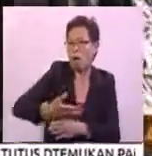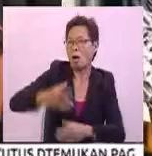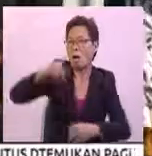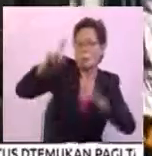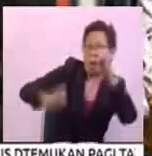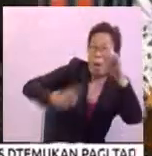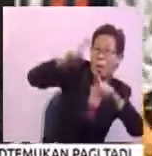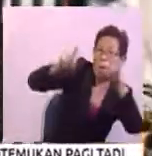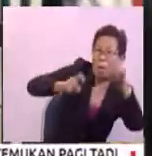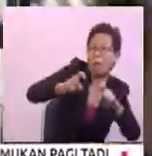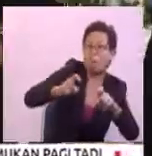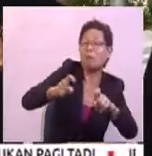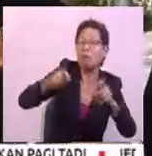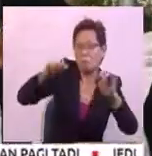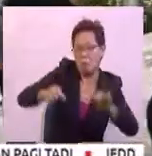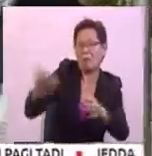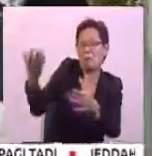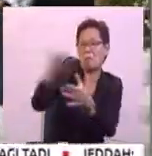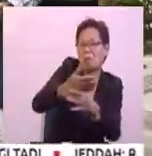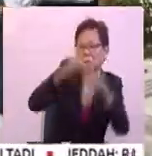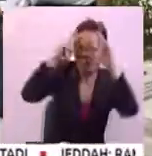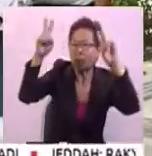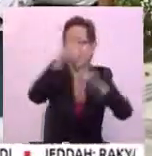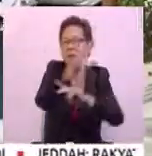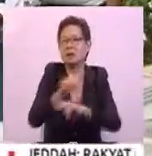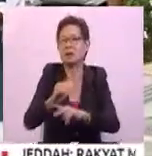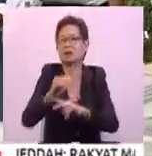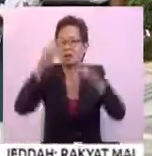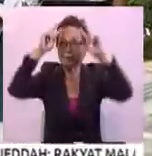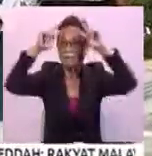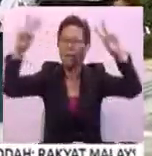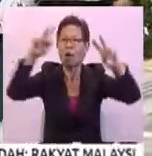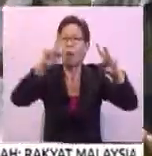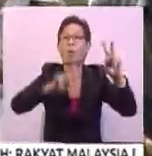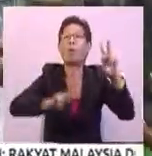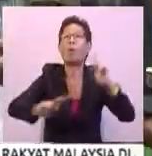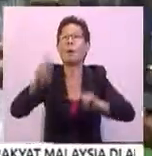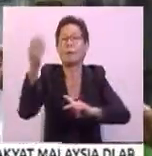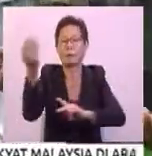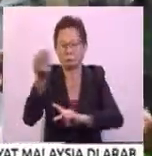inquest namun boleh menggugat keamanan dan ketenteraman awam.